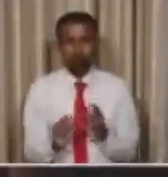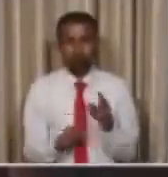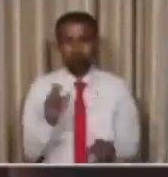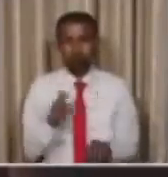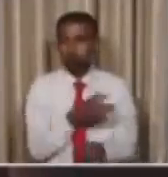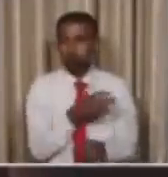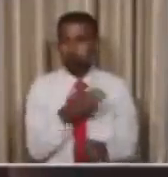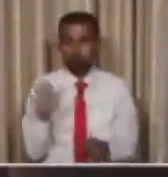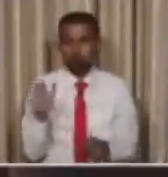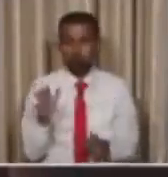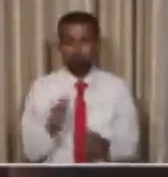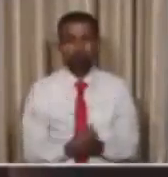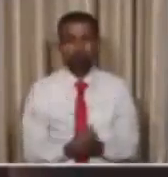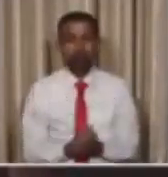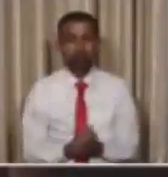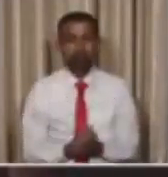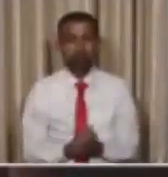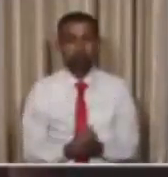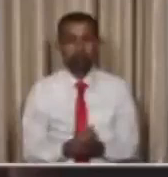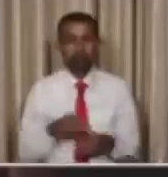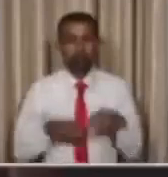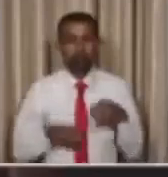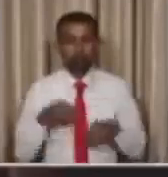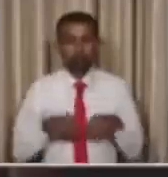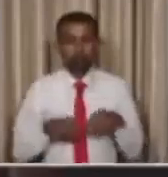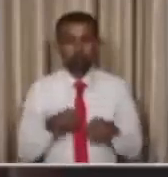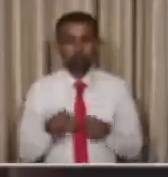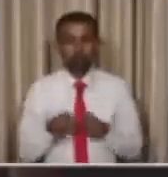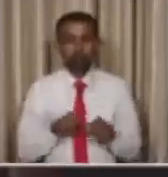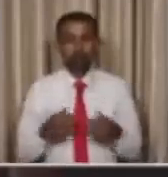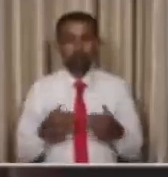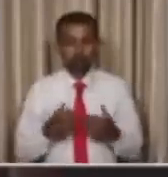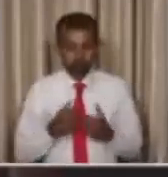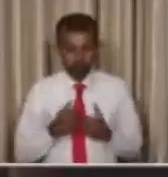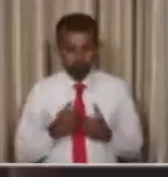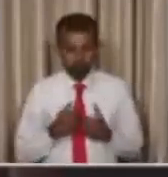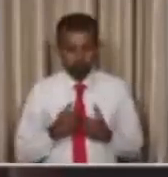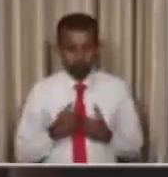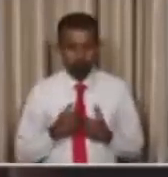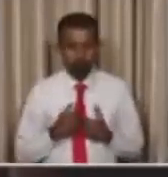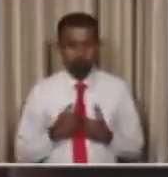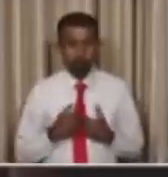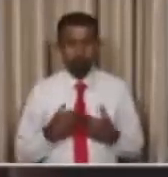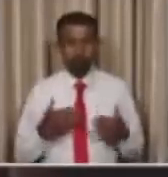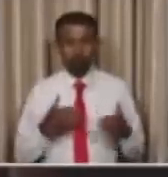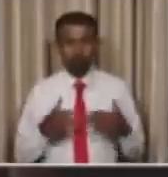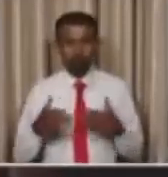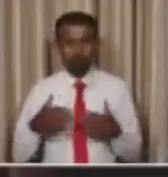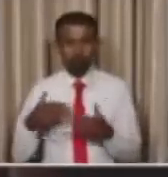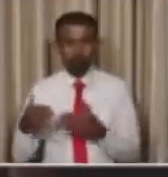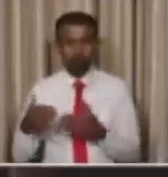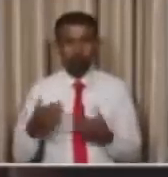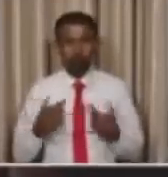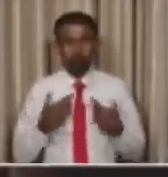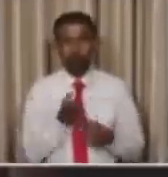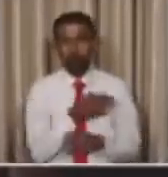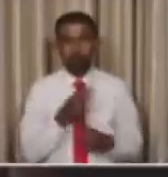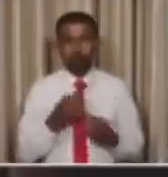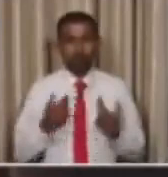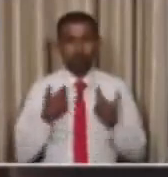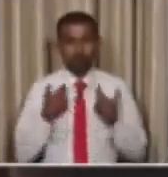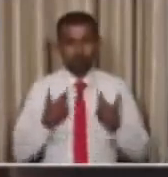පිටමන් කරන්න. ඒ වගේම අපි දේශපාලනික වශයෙන් අපි වෙනස්කම් තිබුණත් මහින්ද රාජපක්ෂ හිටපු